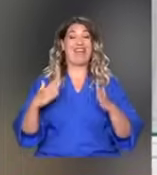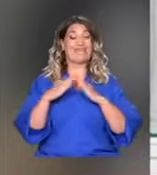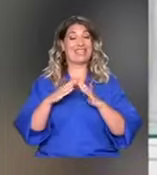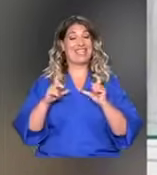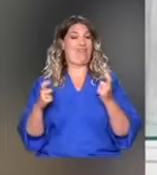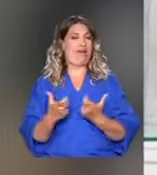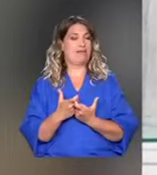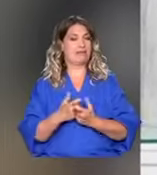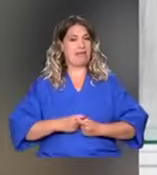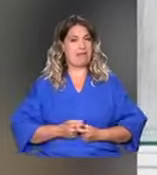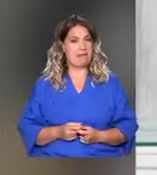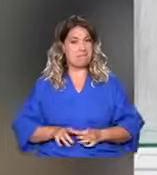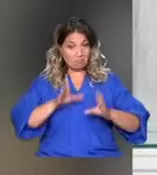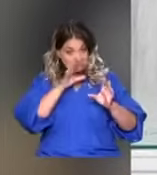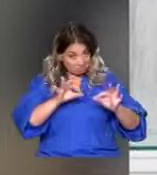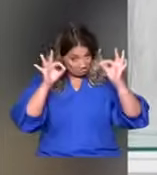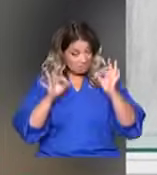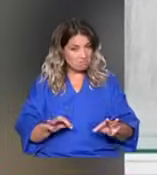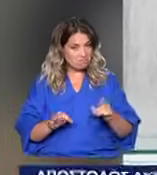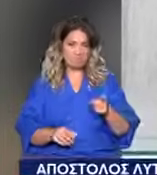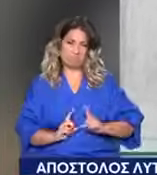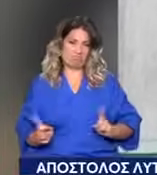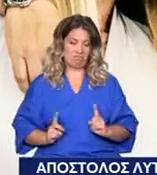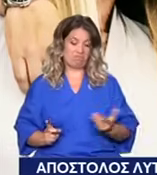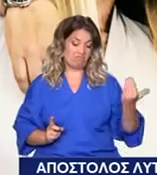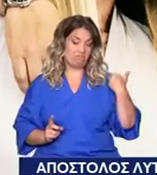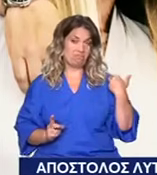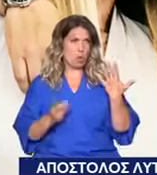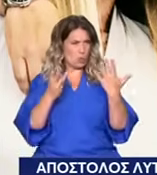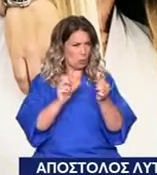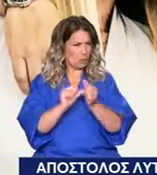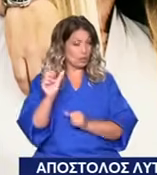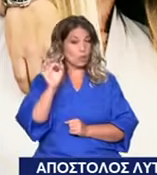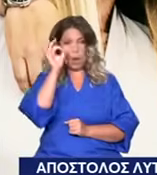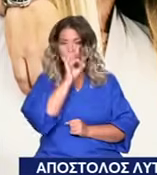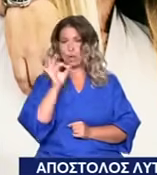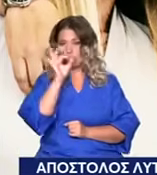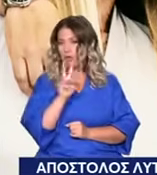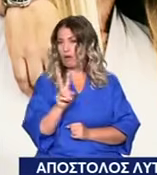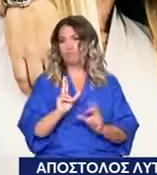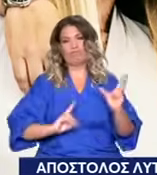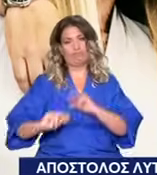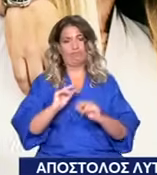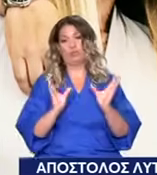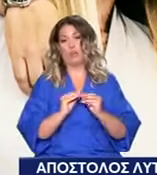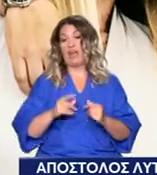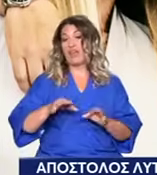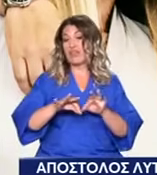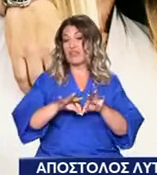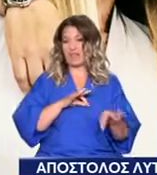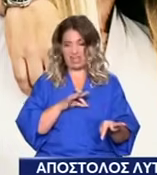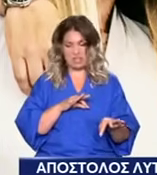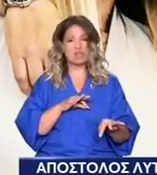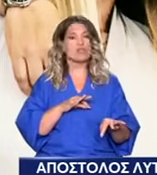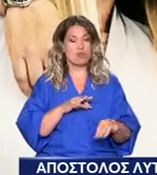όπως φαίνεται, σταμάτησε να ισχύει τους τελευταίους 8 μήνες. Τον περασμένο Οκτώβριο ήταν η πρώτη φορά που συζήτησαν για διαζύγιο. Σύμφωνα με πληροφορίες,